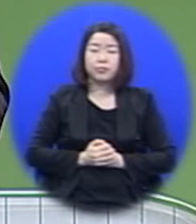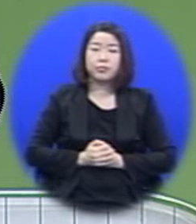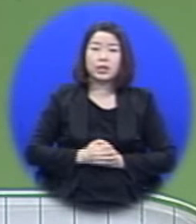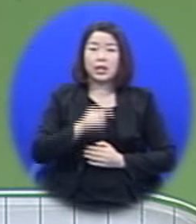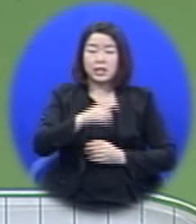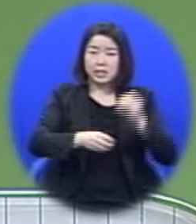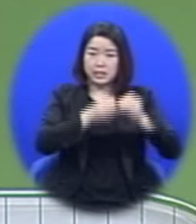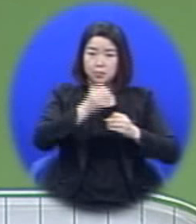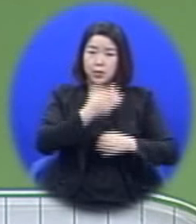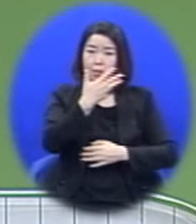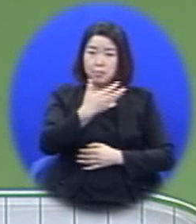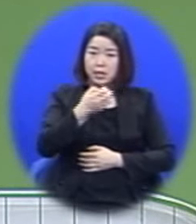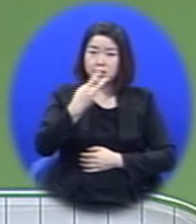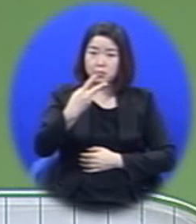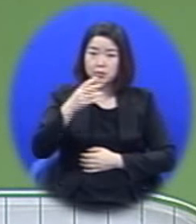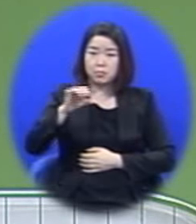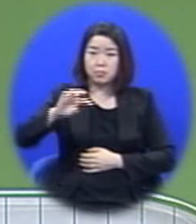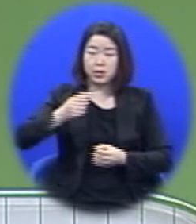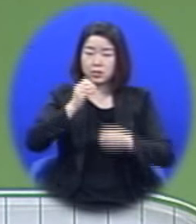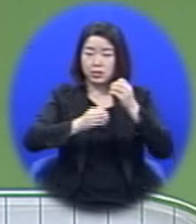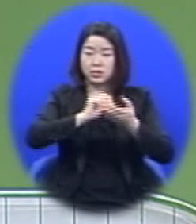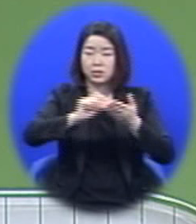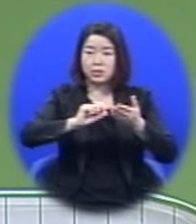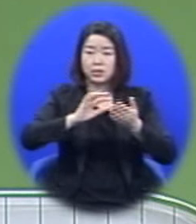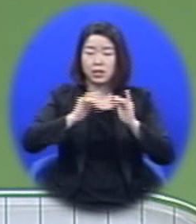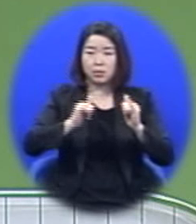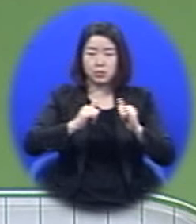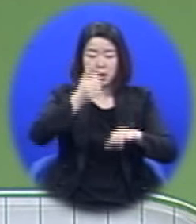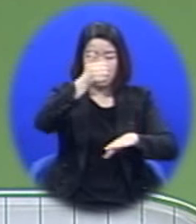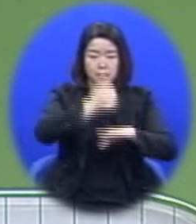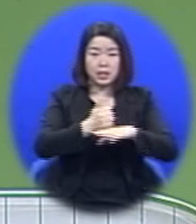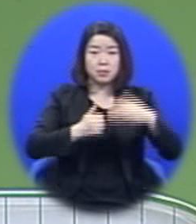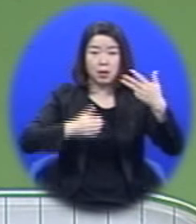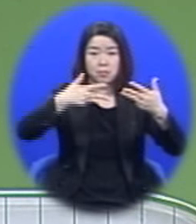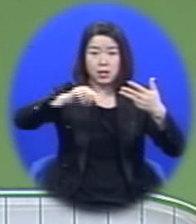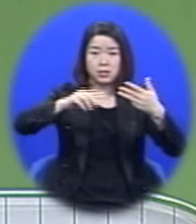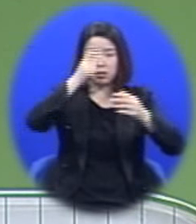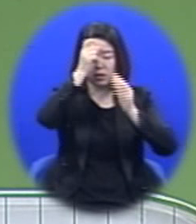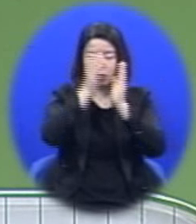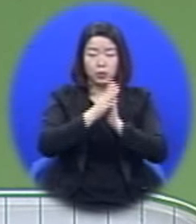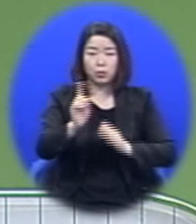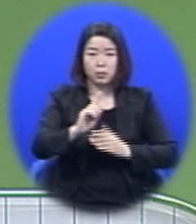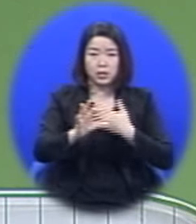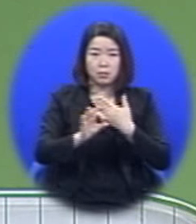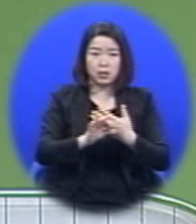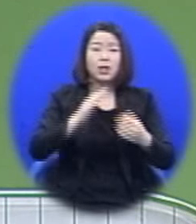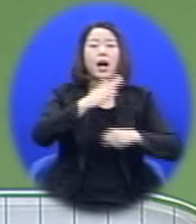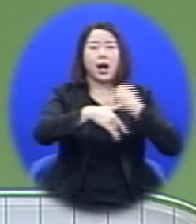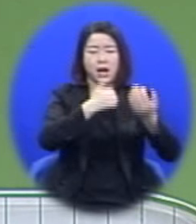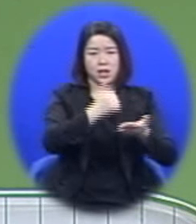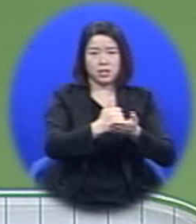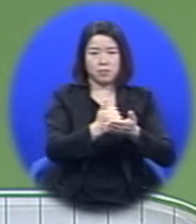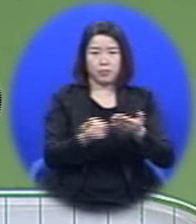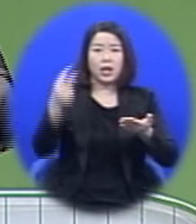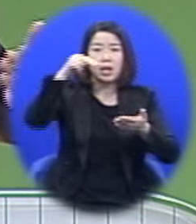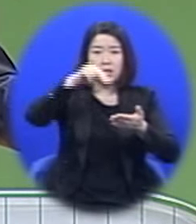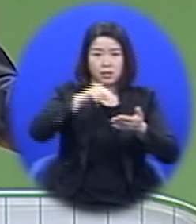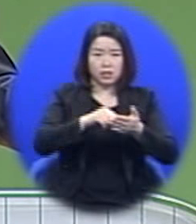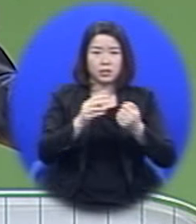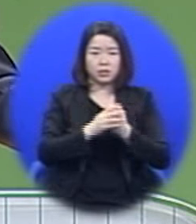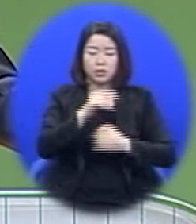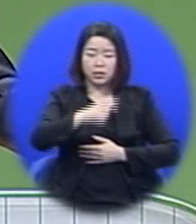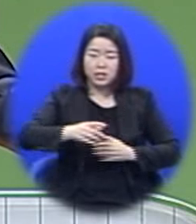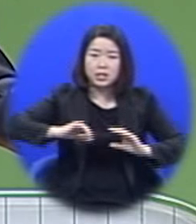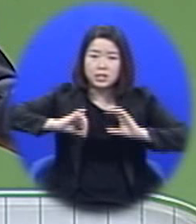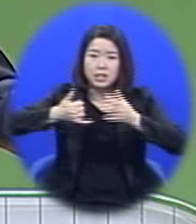이 시편 82편 기자는 마지막 8절에서 이렇게 기도합니다. 하나님, 일어나셔서 이